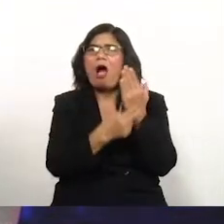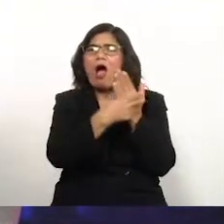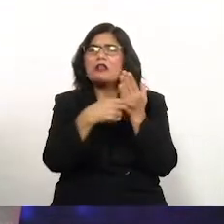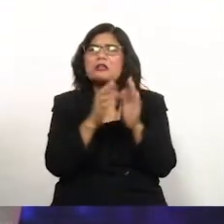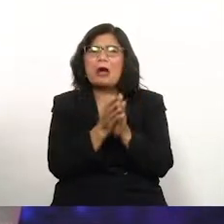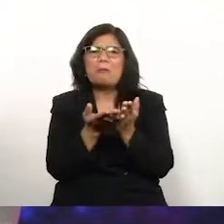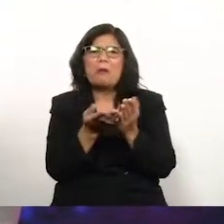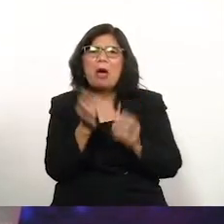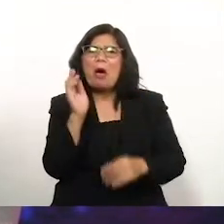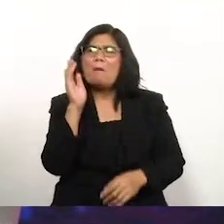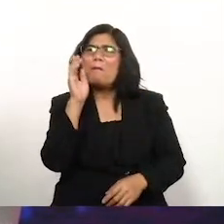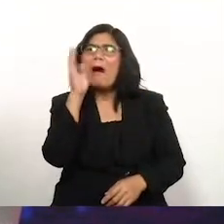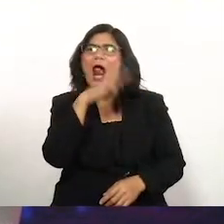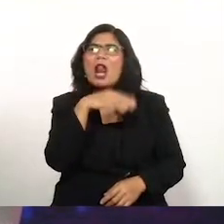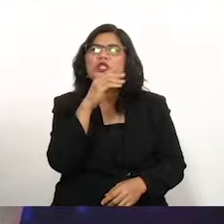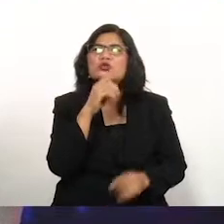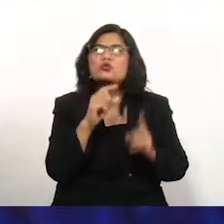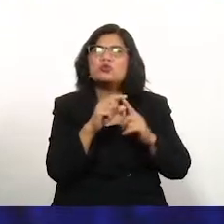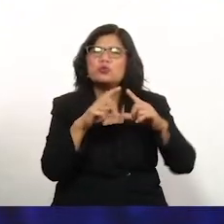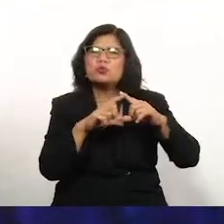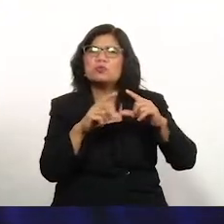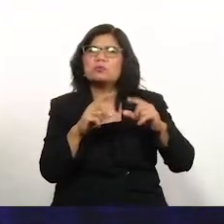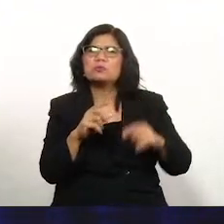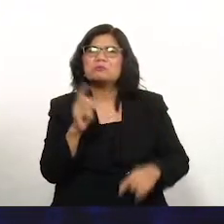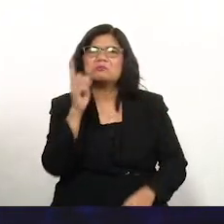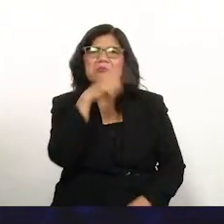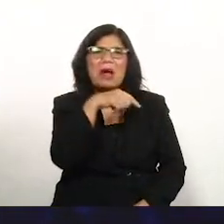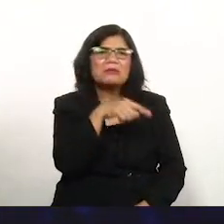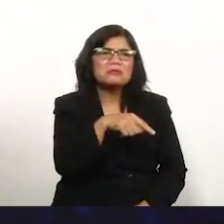Hai orang boleh bilang alkitabnya orang Kristen enggak betul